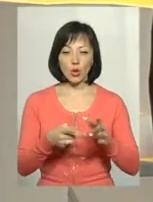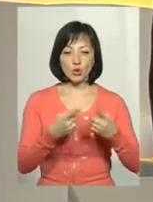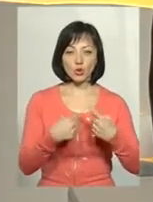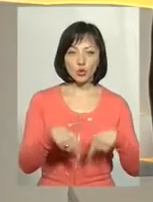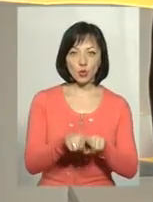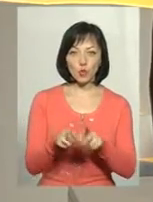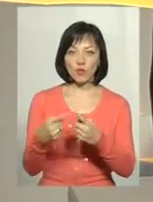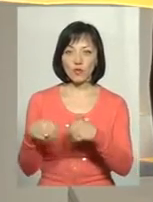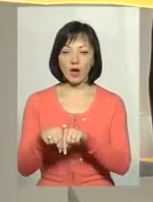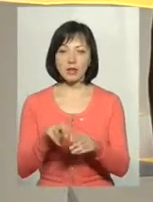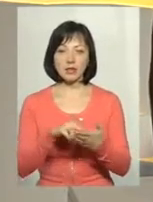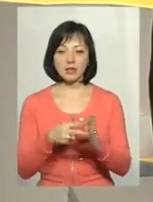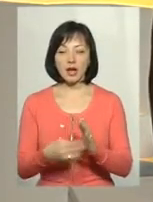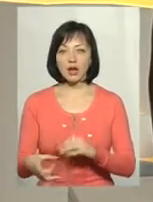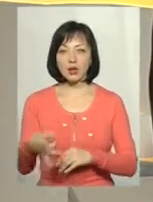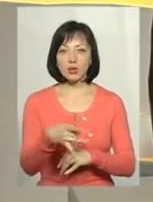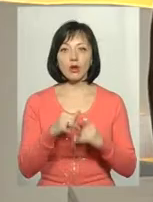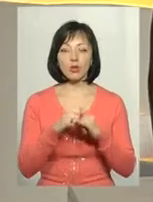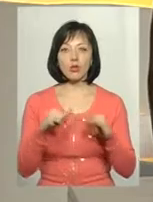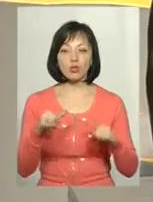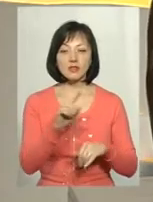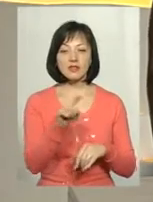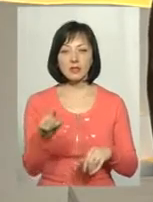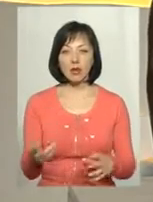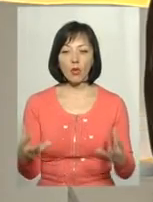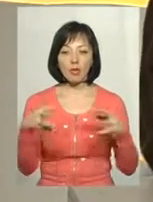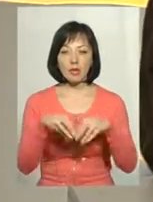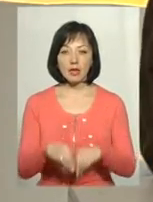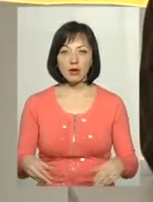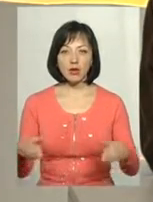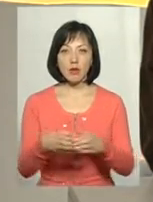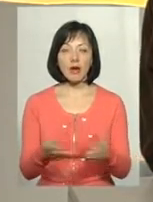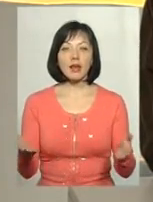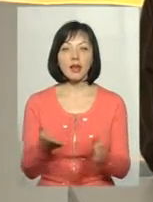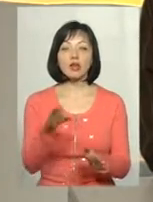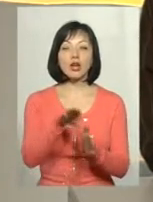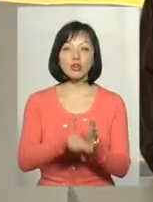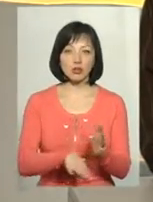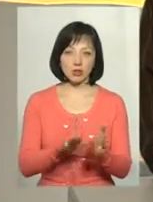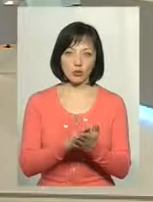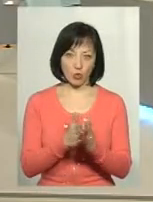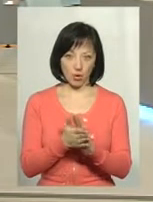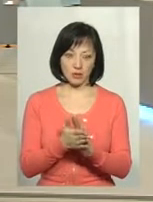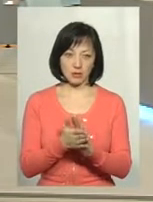зонування, стратегії регіонального розвитку в тих об'єднаних тергромадах, в яких найгірша